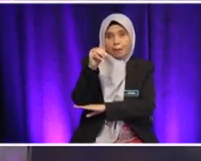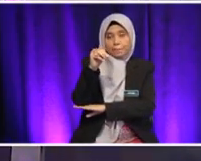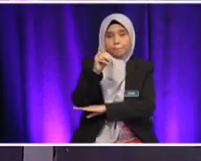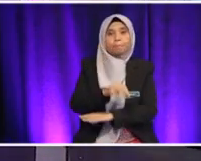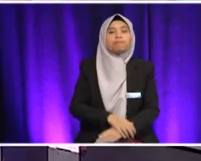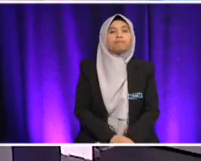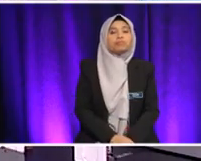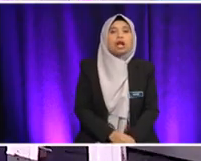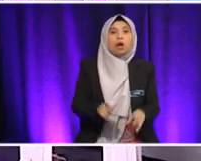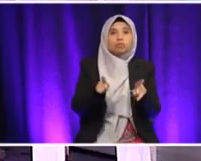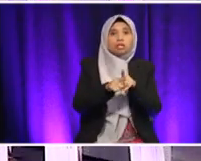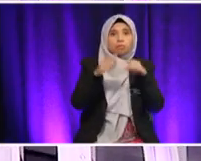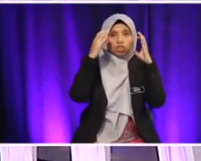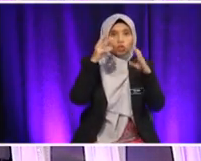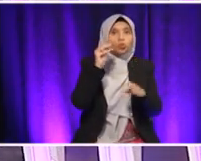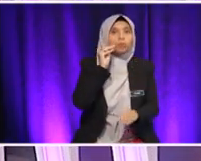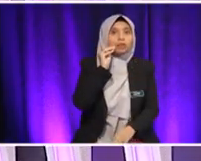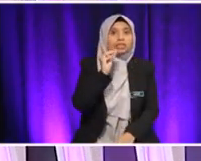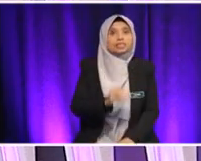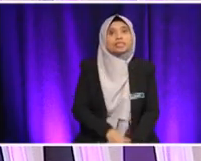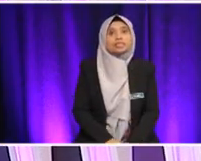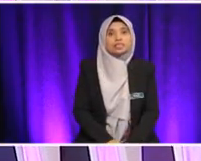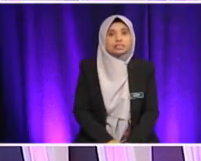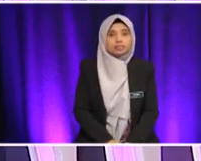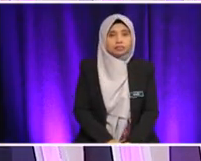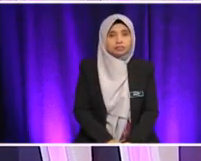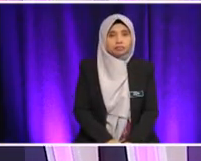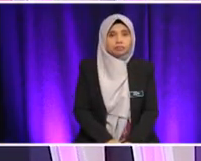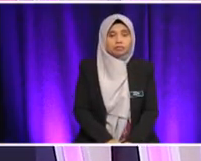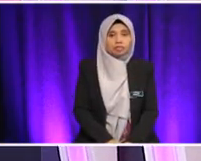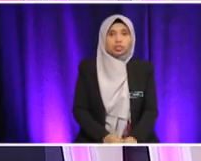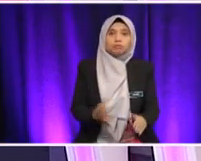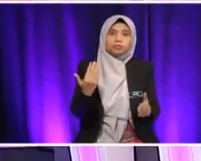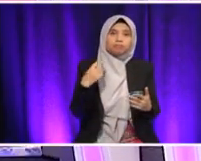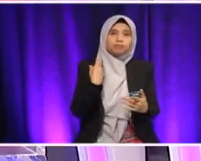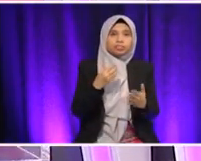bersama dengan cikgumastilah mas Tita Maaf ya